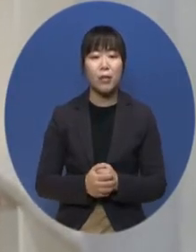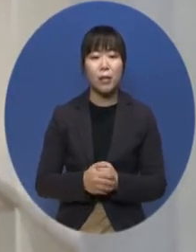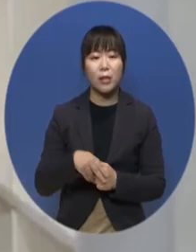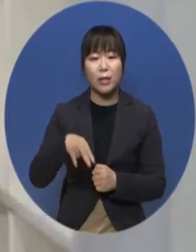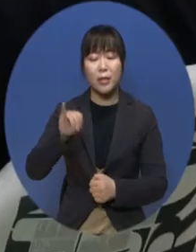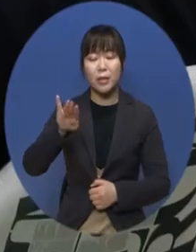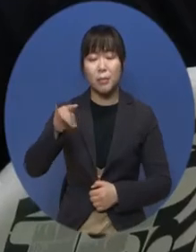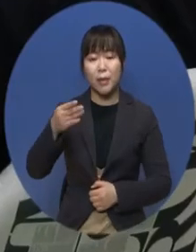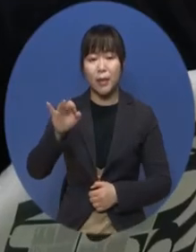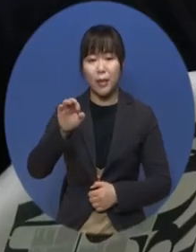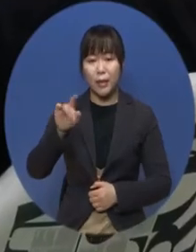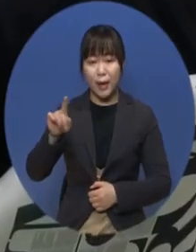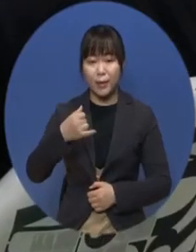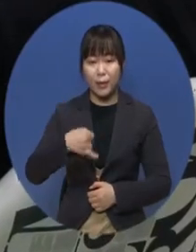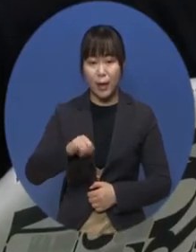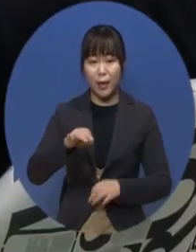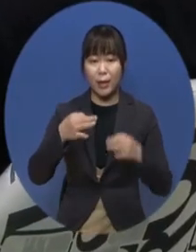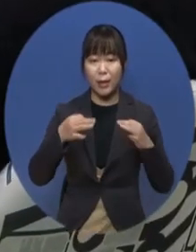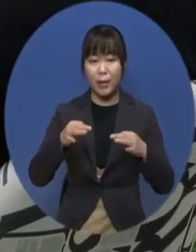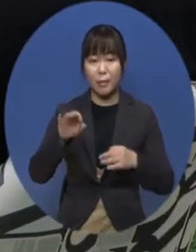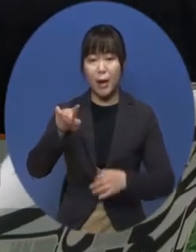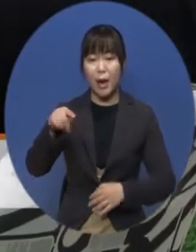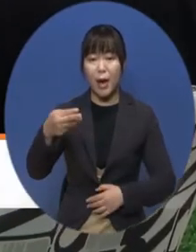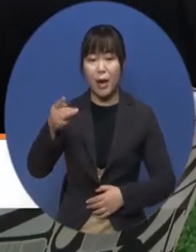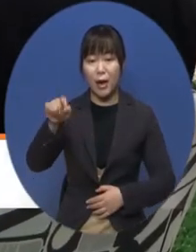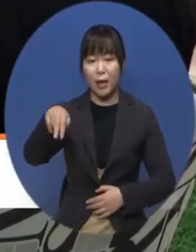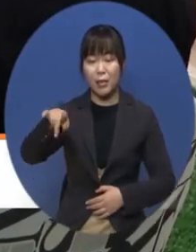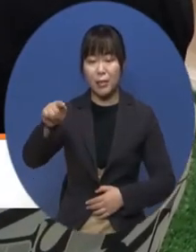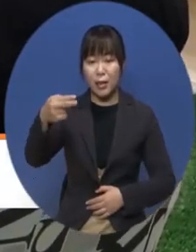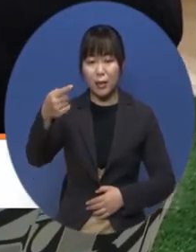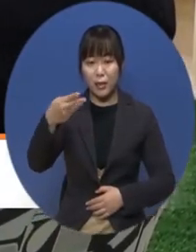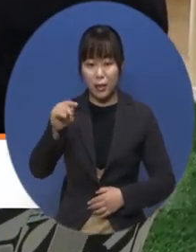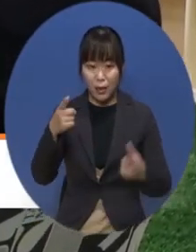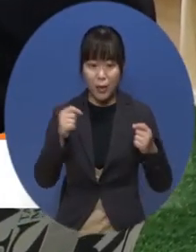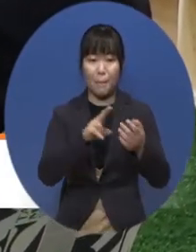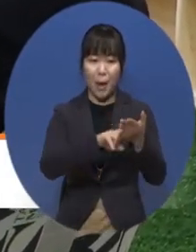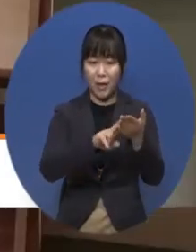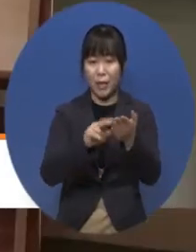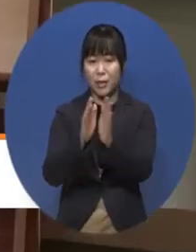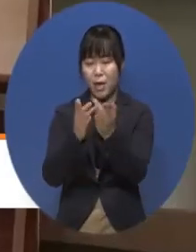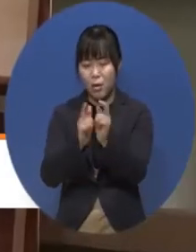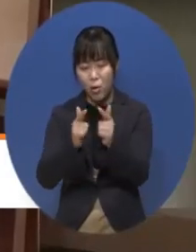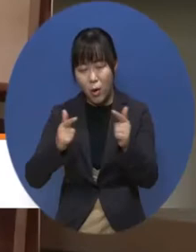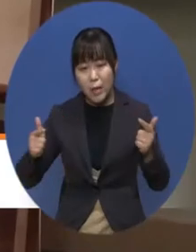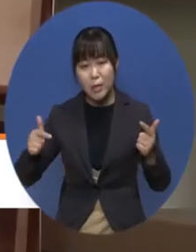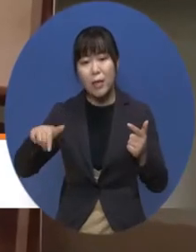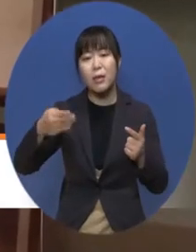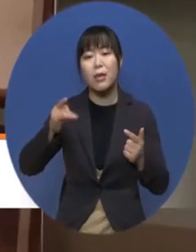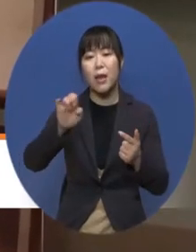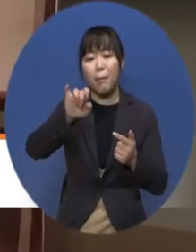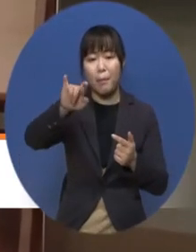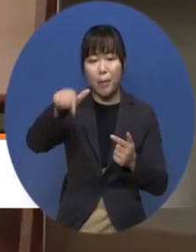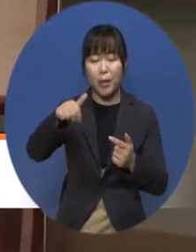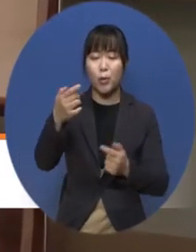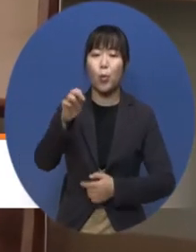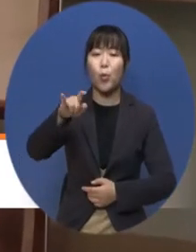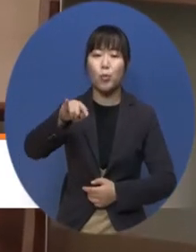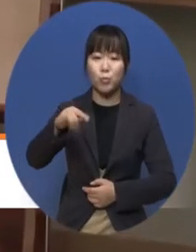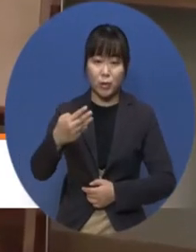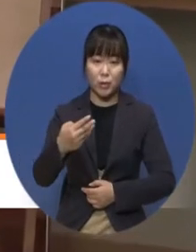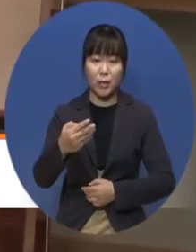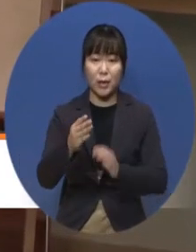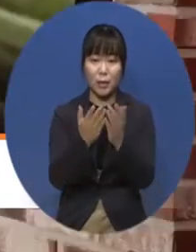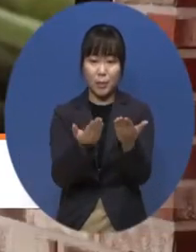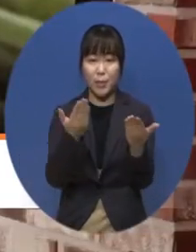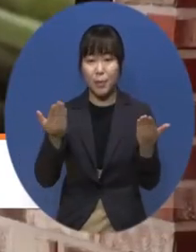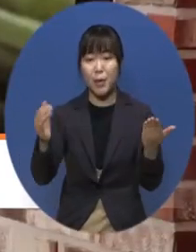시베리아의 딸 김 알렉산드라라는 주제로 그려낸 만화와 책 등 다양한 그래픽 노블 작품이 전시돼